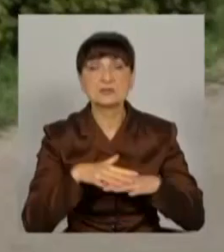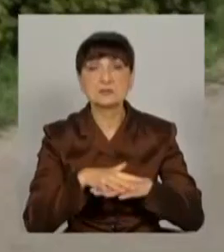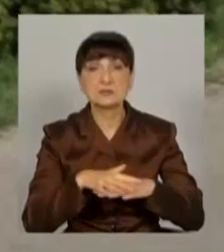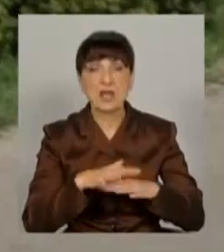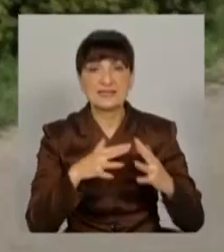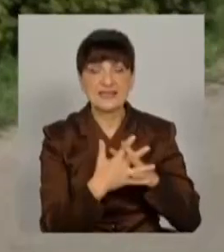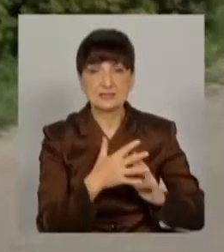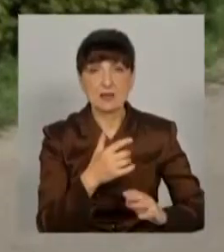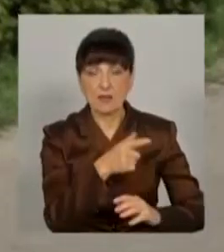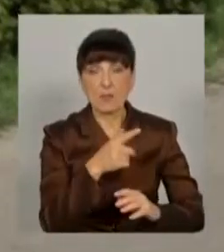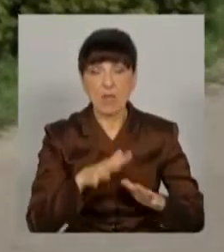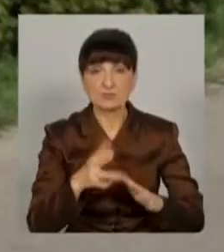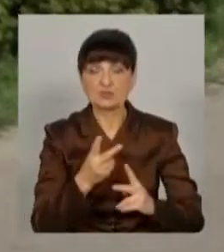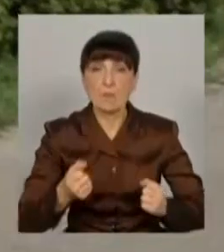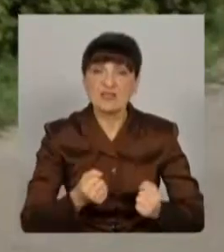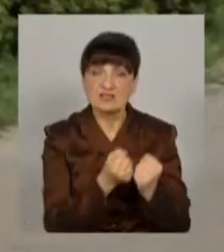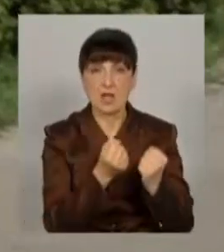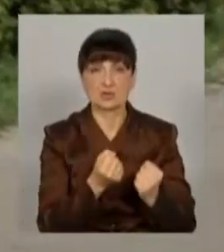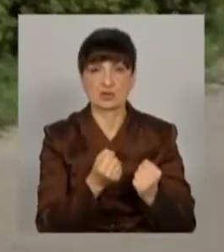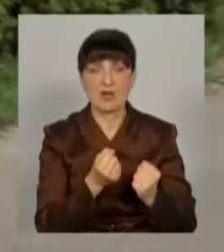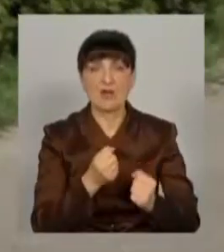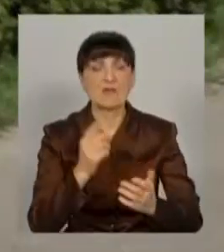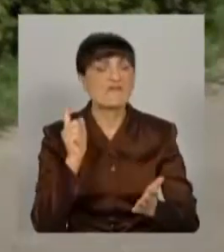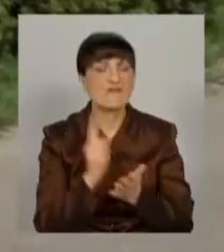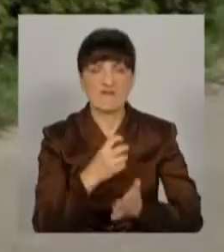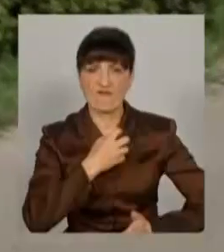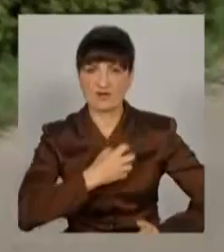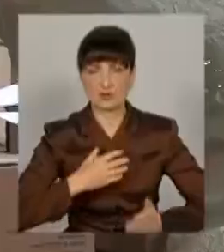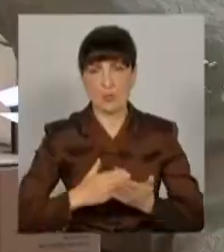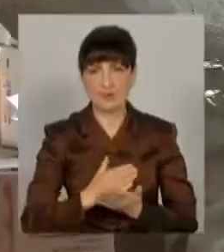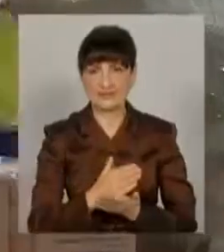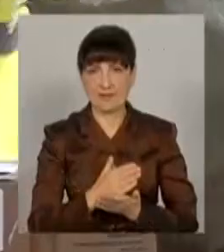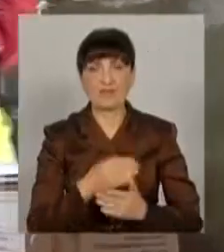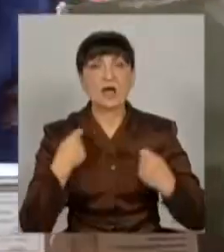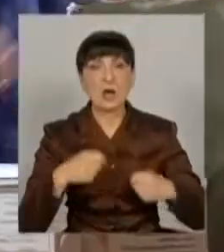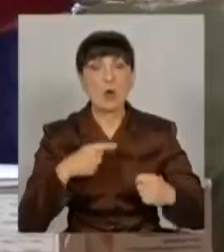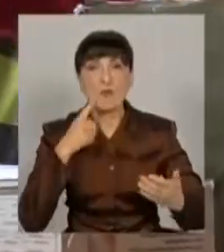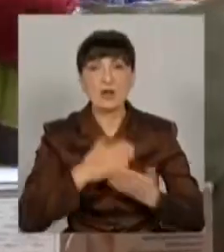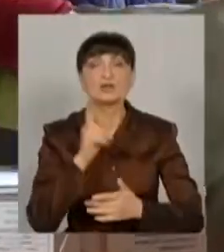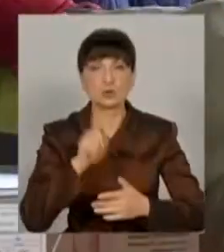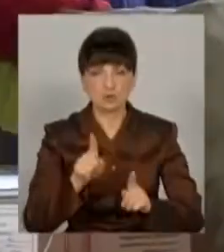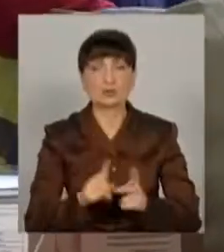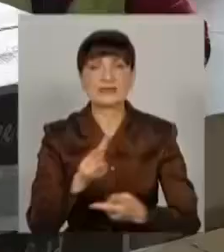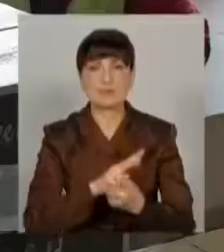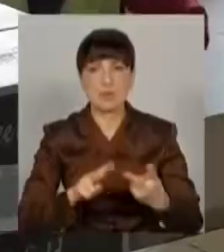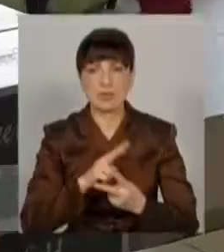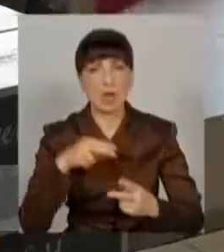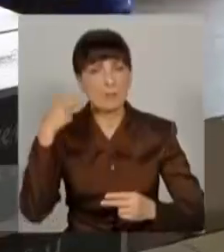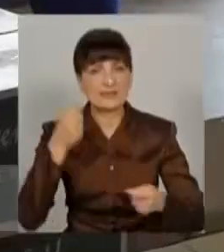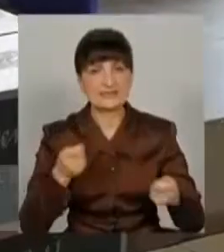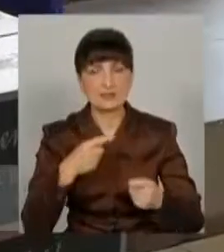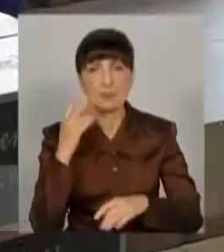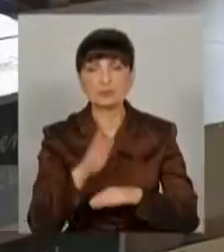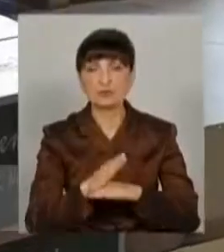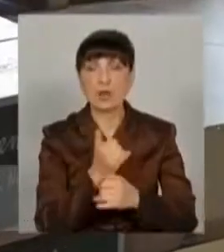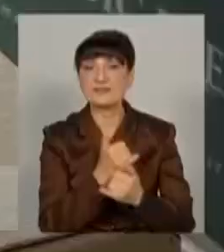и поддержки сельского населения должно стать принципиальным вектором в политике. Торговую политику тоже ждут изменения. Касым-Жомарт Токаев